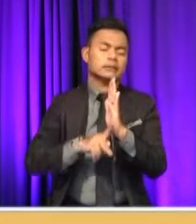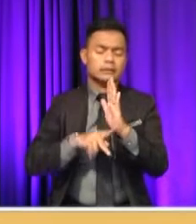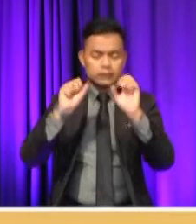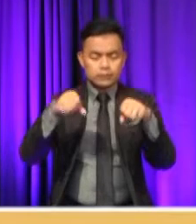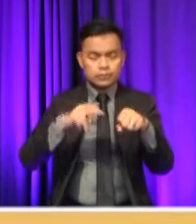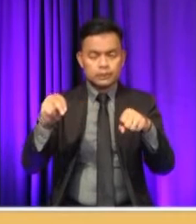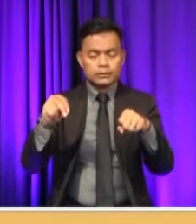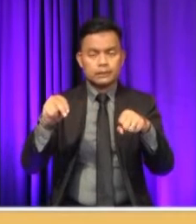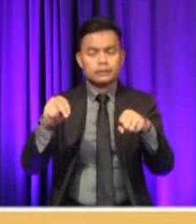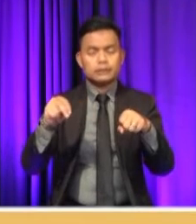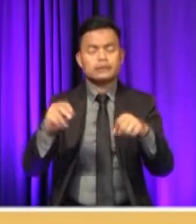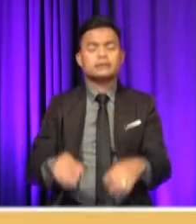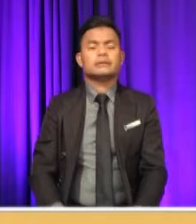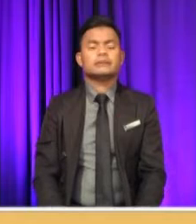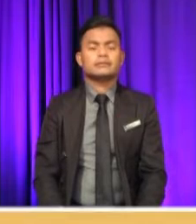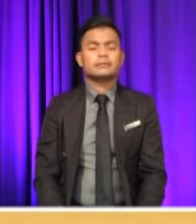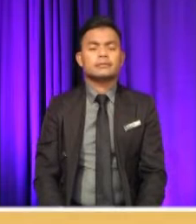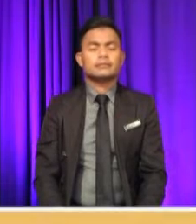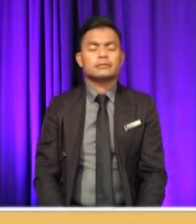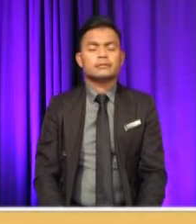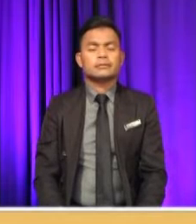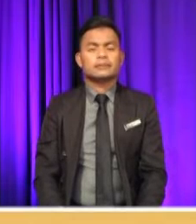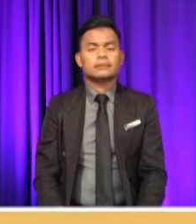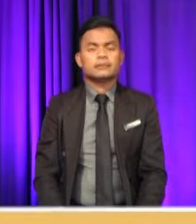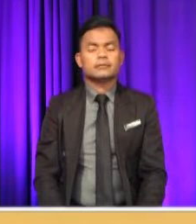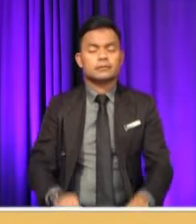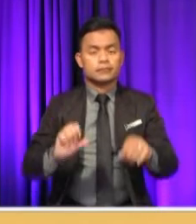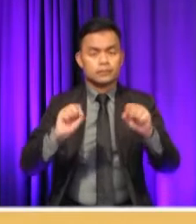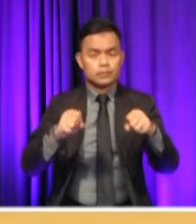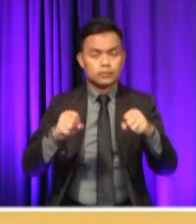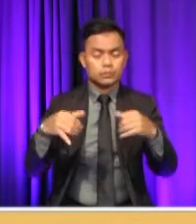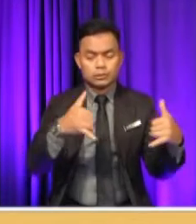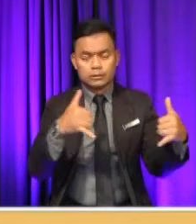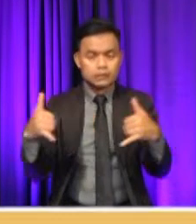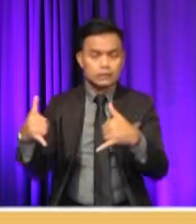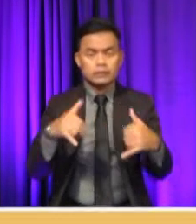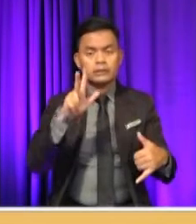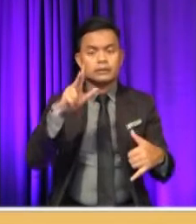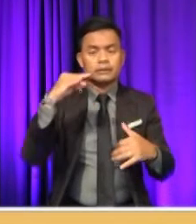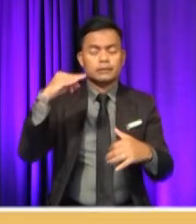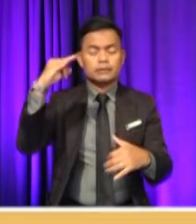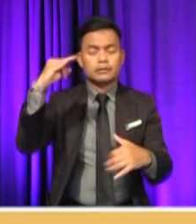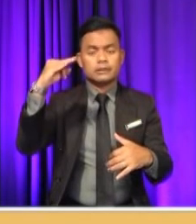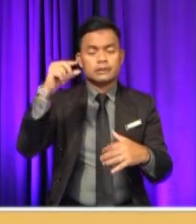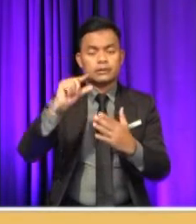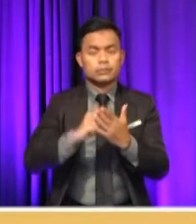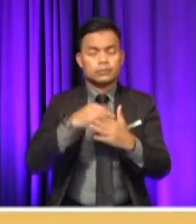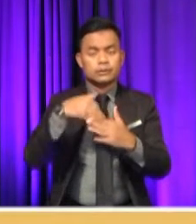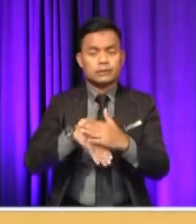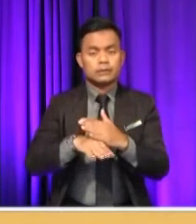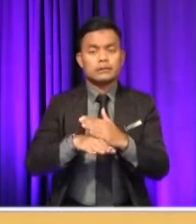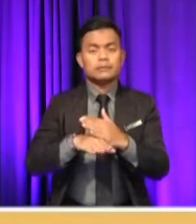terus dalam ukuran fizikal yang sama. Okey, motor arus ulang alik 3 fasa biasanya digunakan dalam sektor